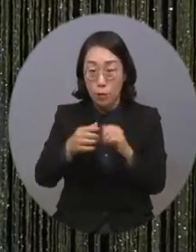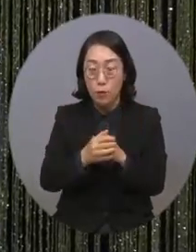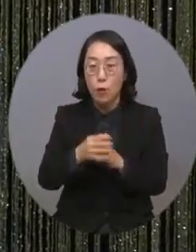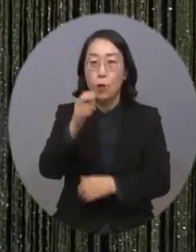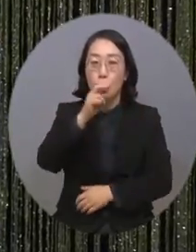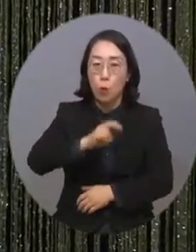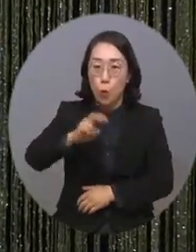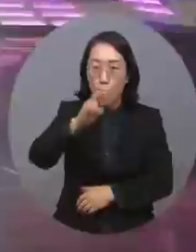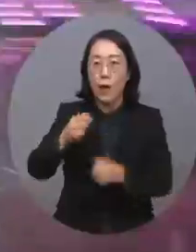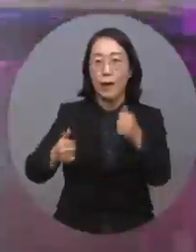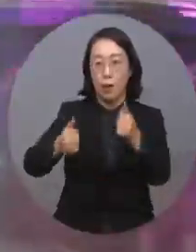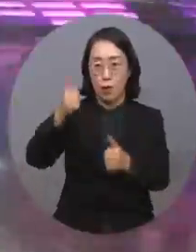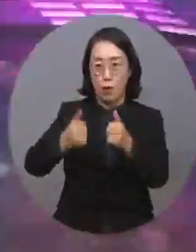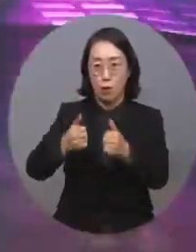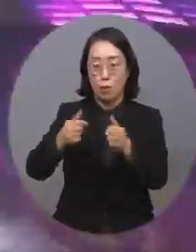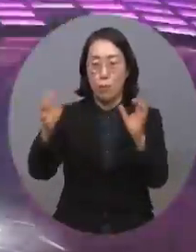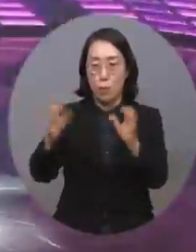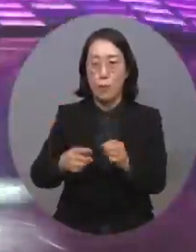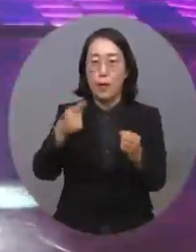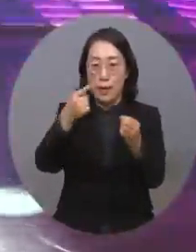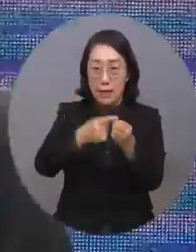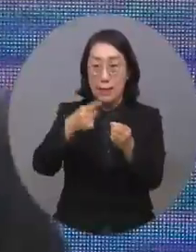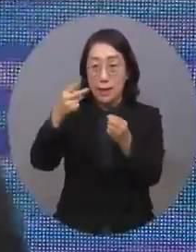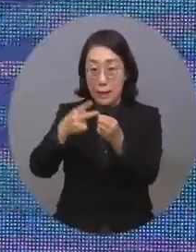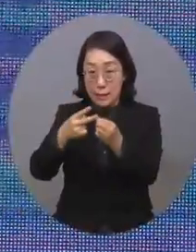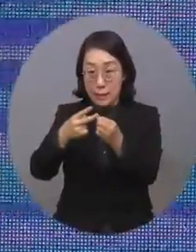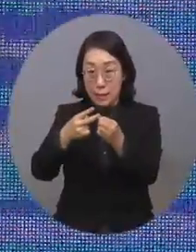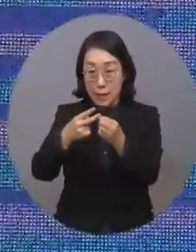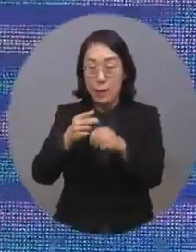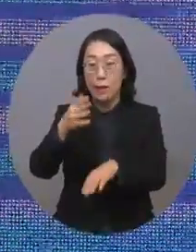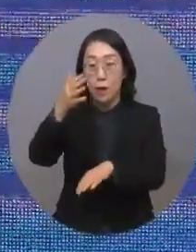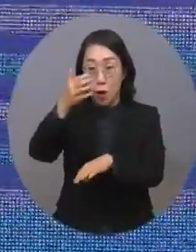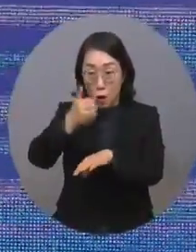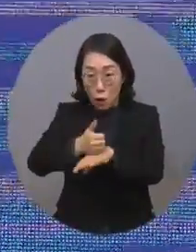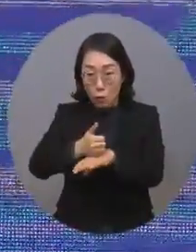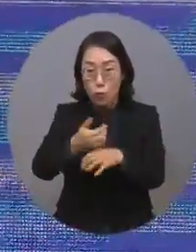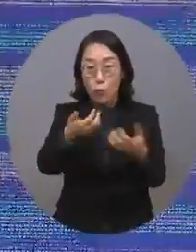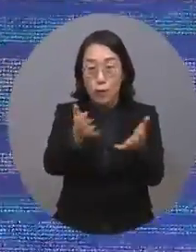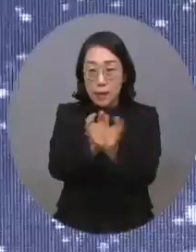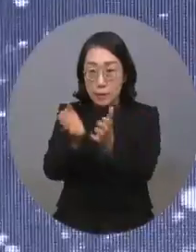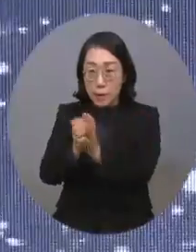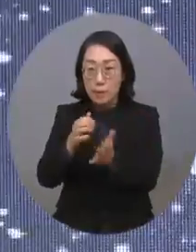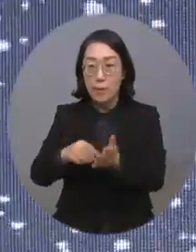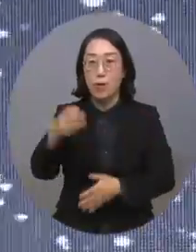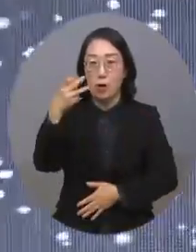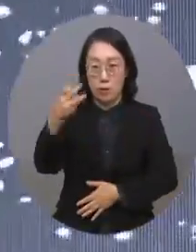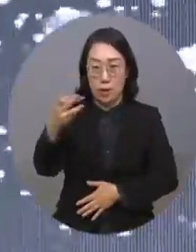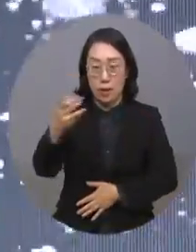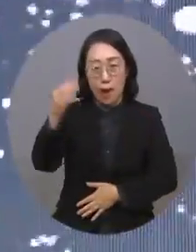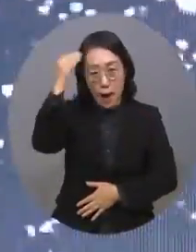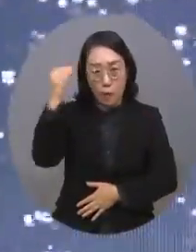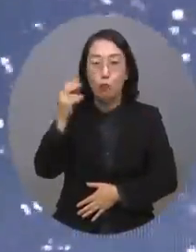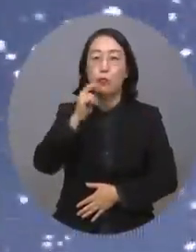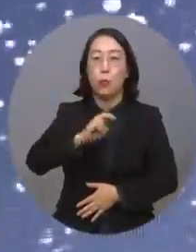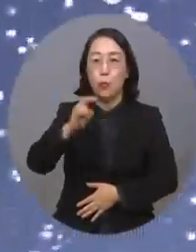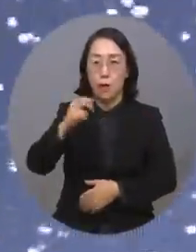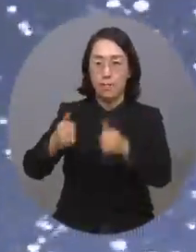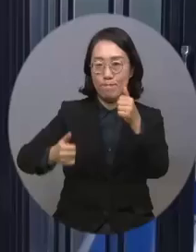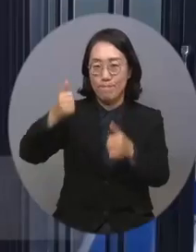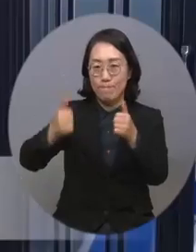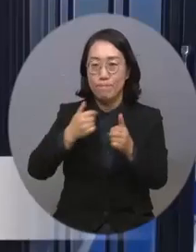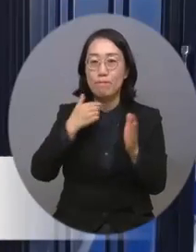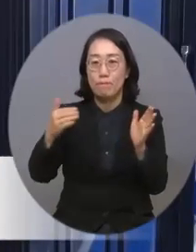가요 경연으로 진행해 1차, 2차 예선을 거쳐 결선에 오른 13팀이 한국 가요 실력을